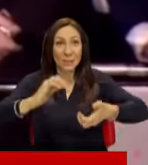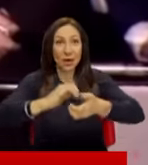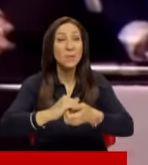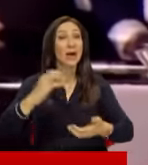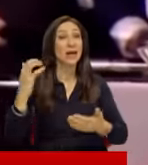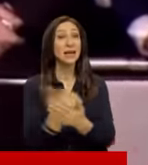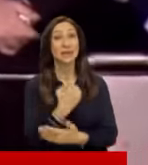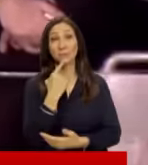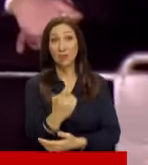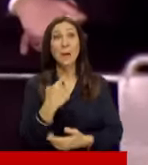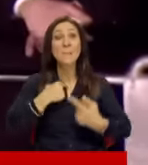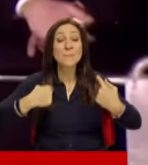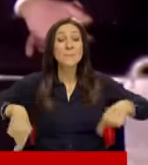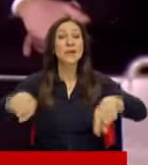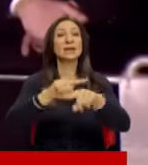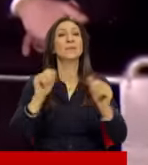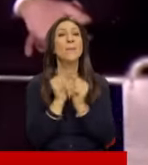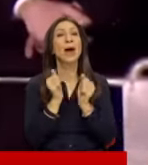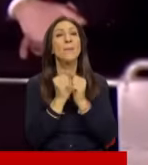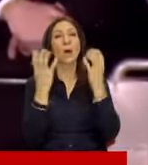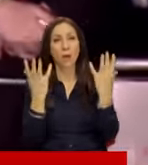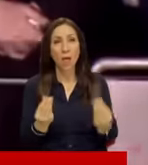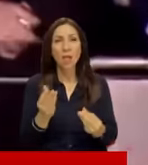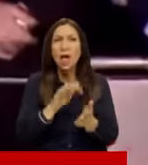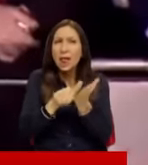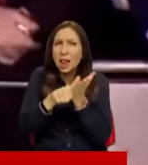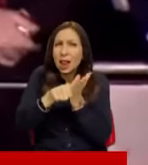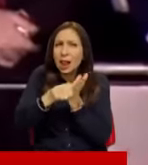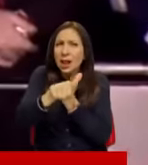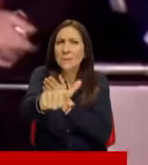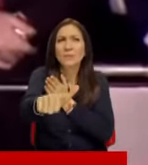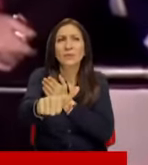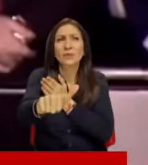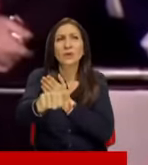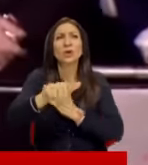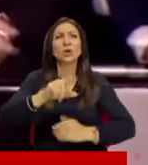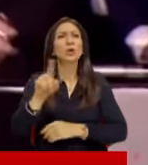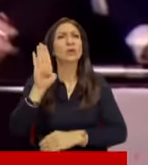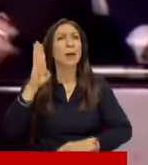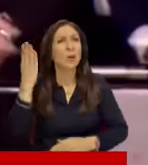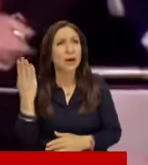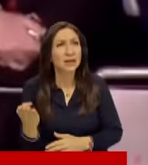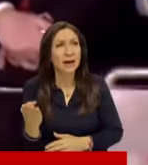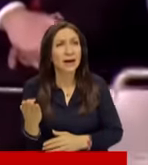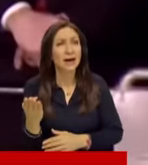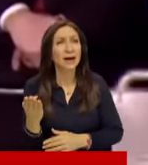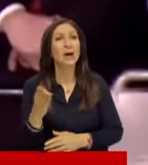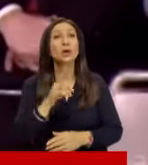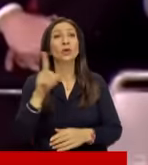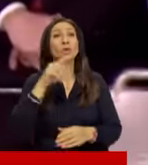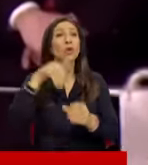de bizimle birlikte olan herkese, Kürt demokratlara,